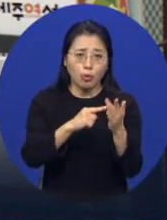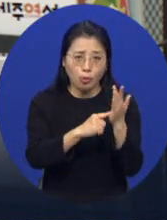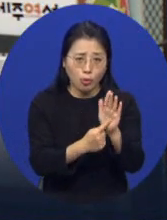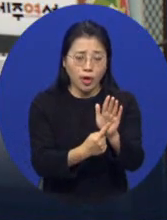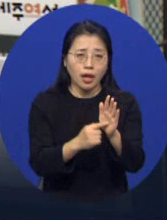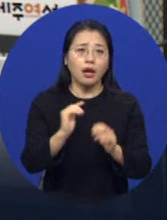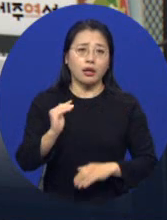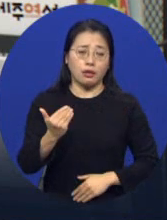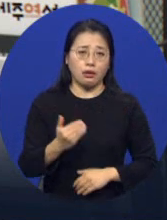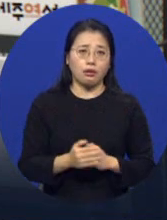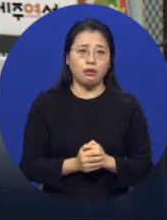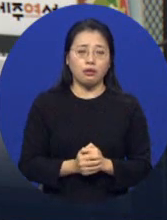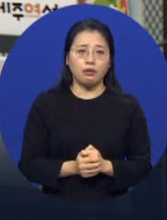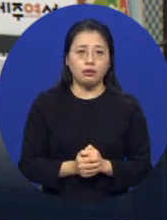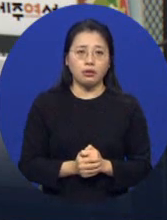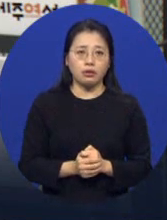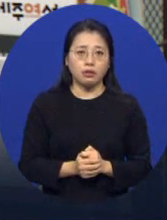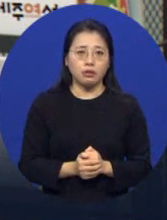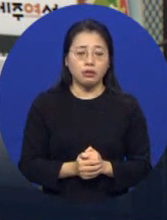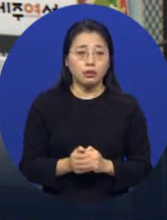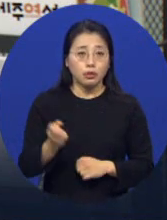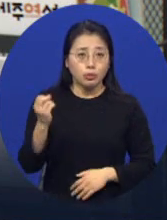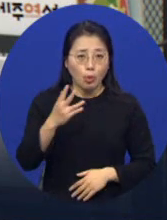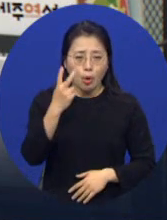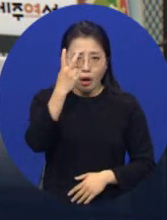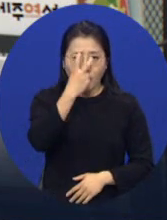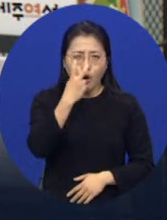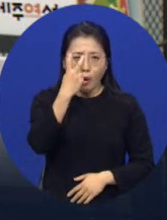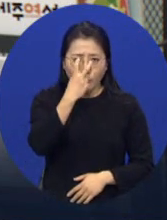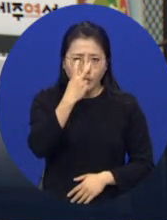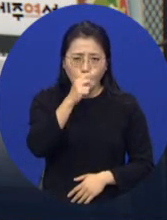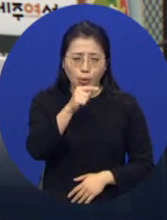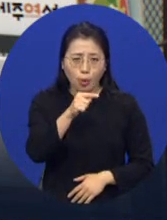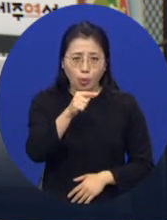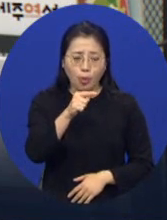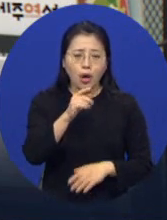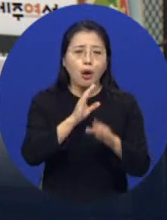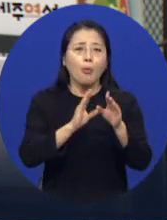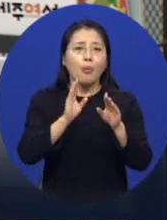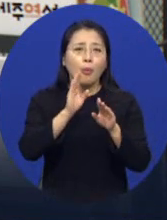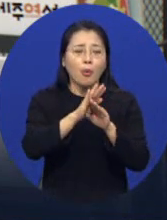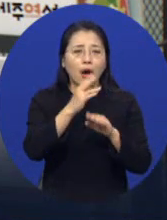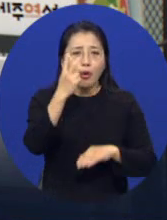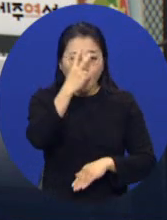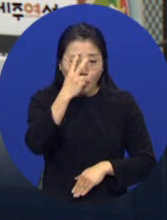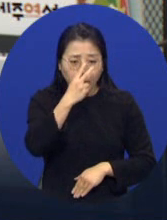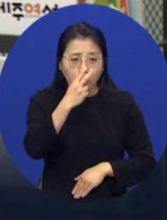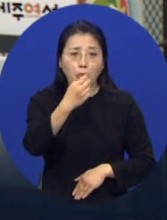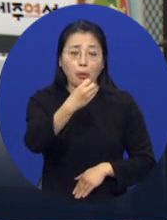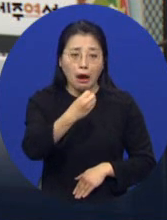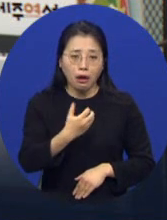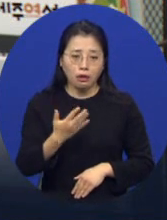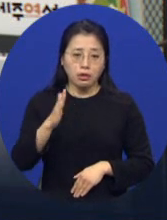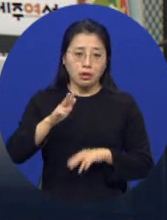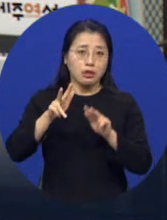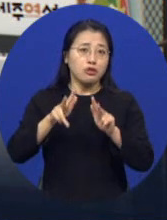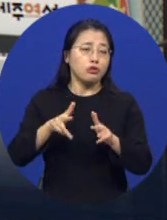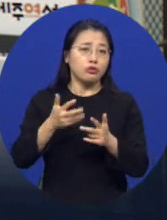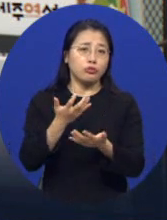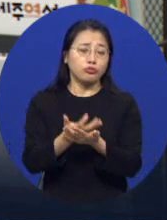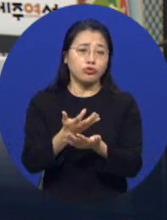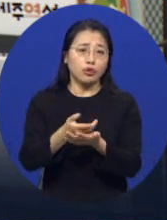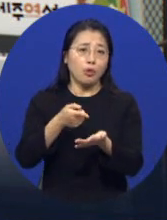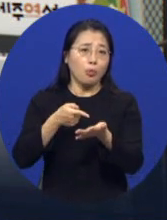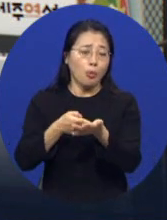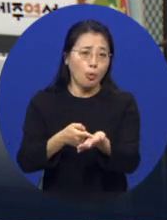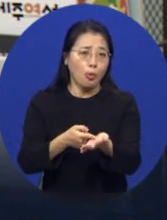된다고 봅니다 그리고 더 나아가서는 지금 어쨌든간에 검토 그러니까 말 그대로 보안 검토를 하겠다고 해놓고는 보안서를 지금 환경부에 제출한